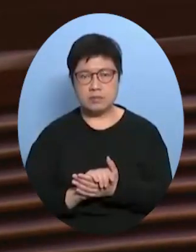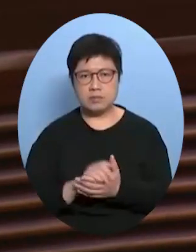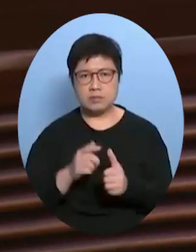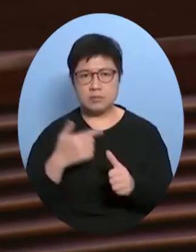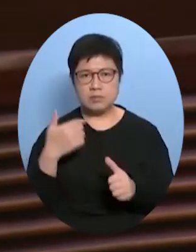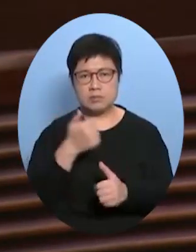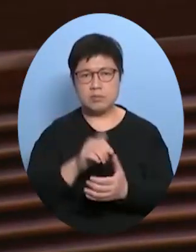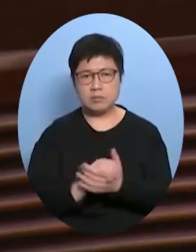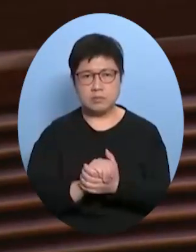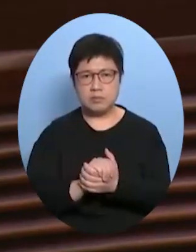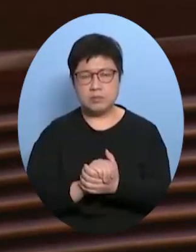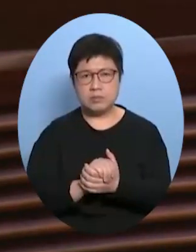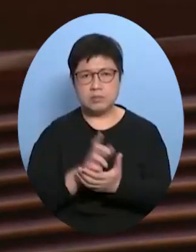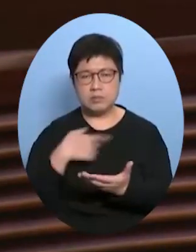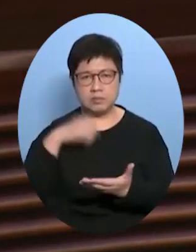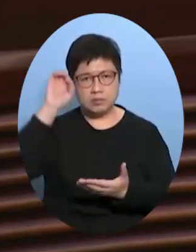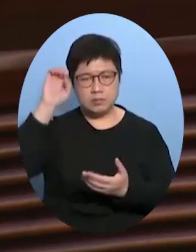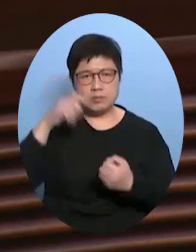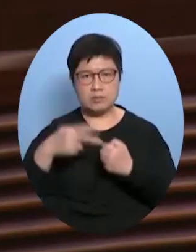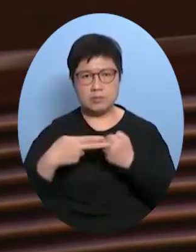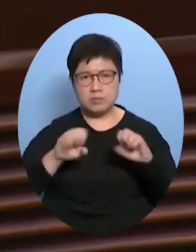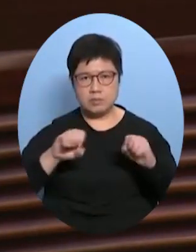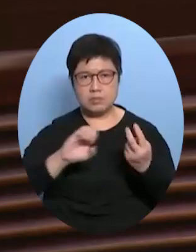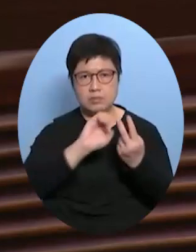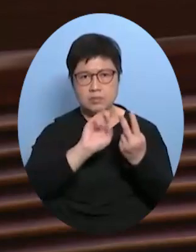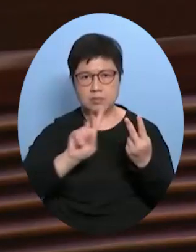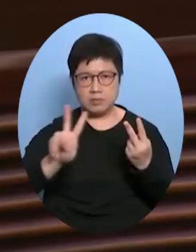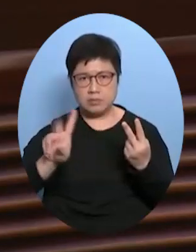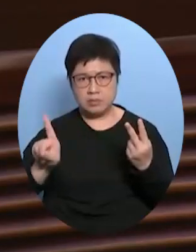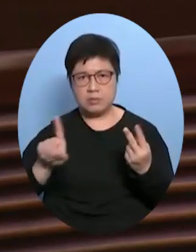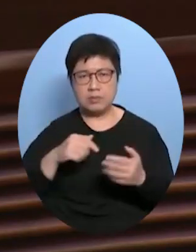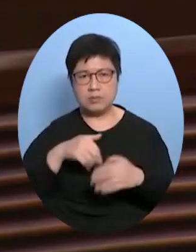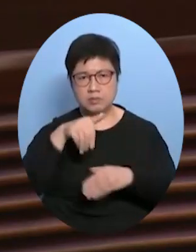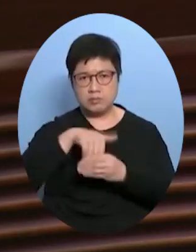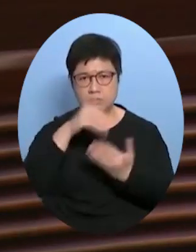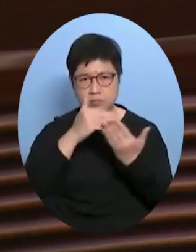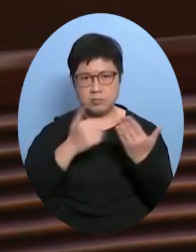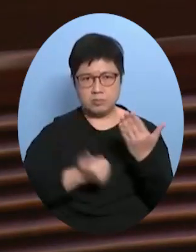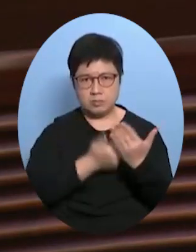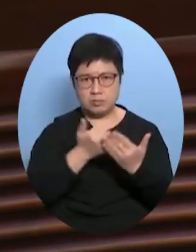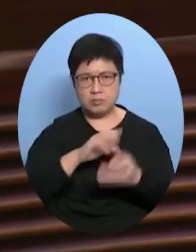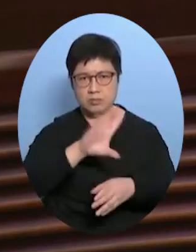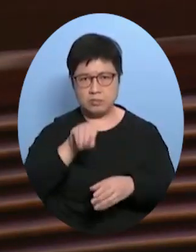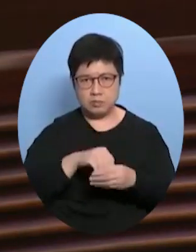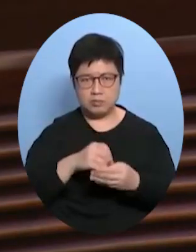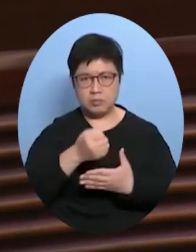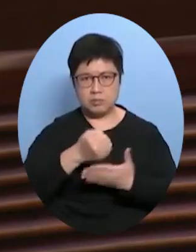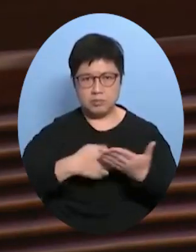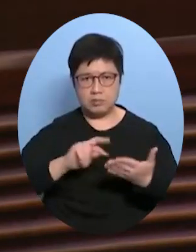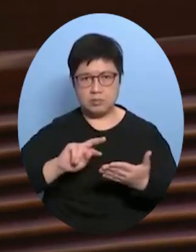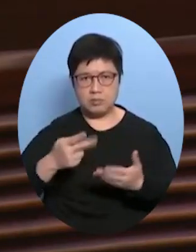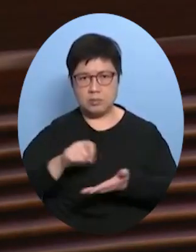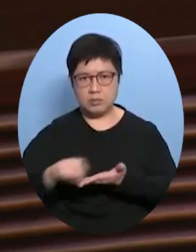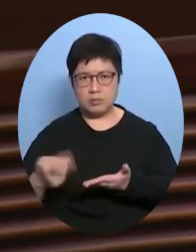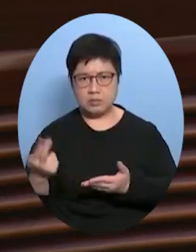主席，我動議二讀2021年完善選舉制度綜合修訂條例草